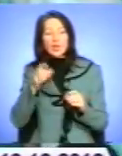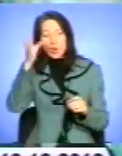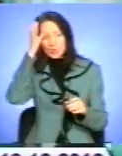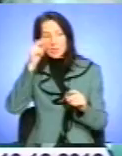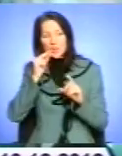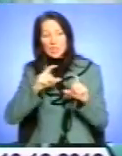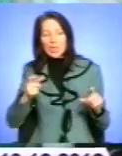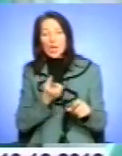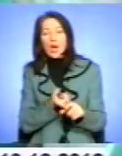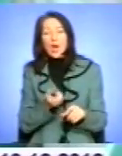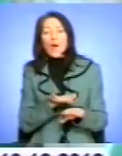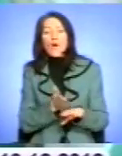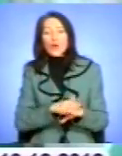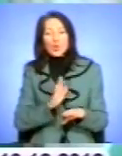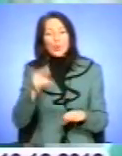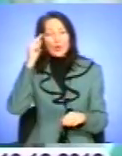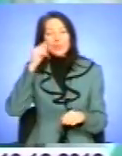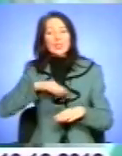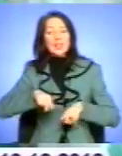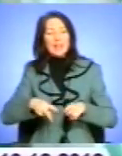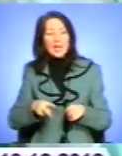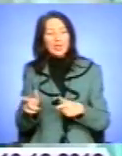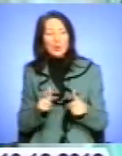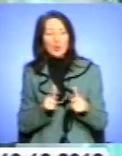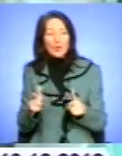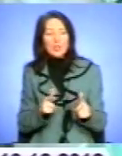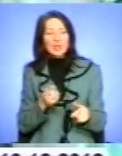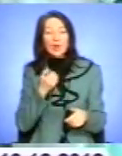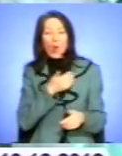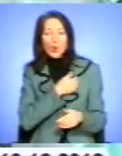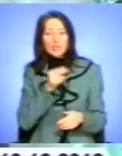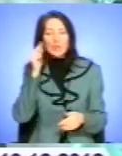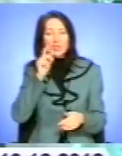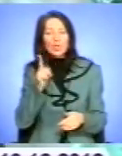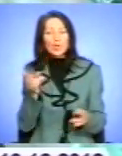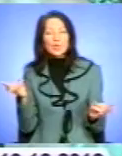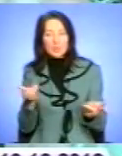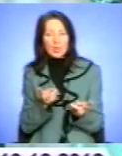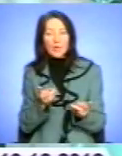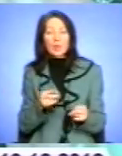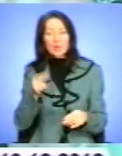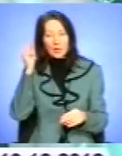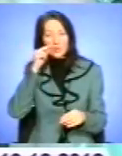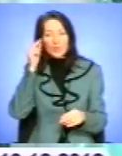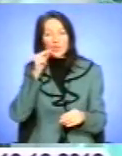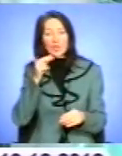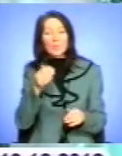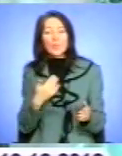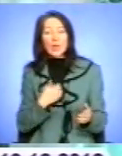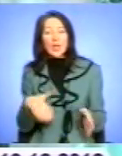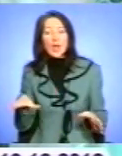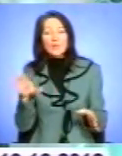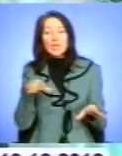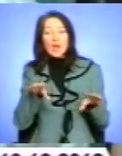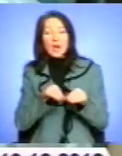Як до цього ти готувалася і йшла? Ні, якщо хочеться вчити щось і до чогось ти, то звичайно це вивчиш, і ми всі разом і